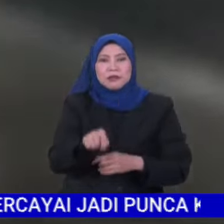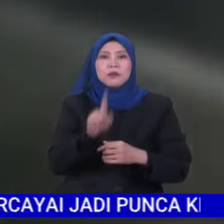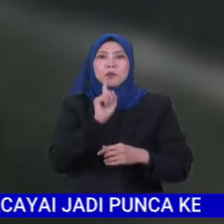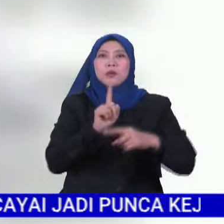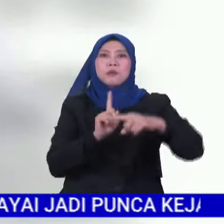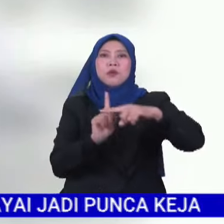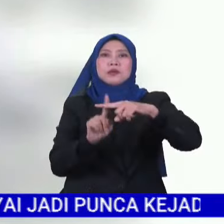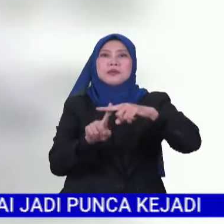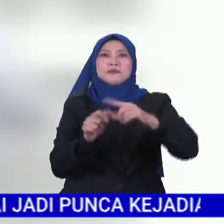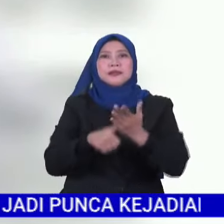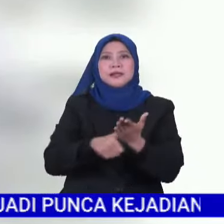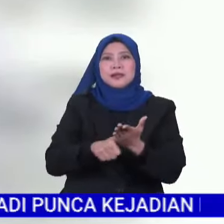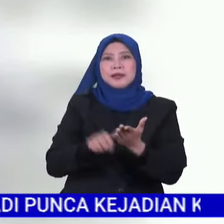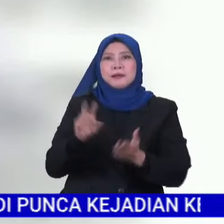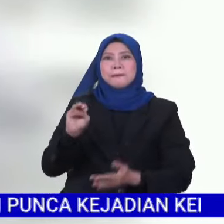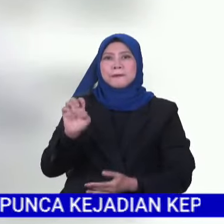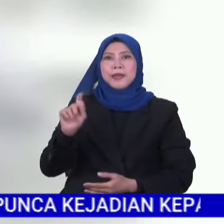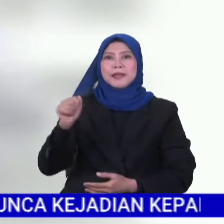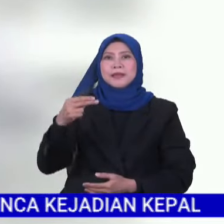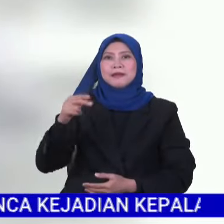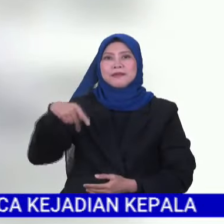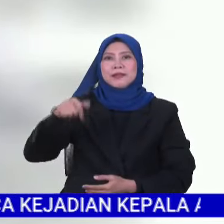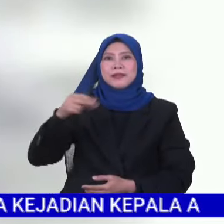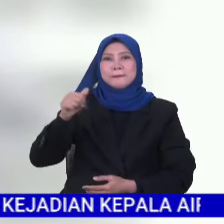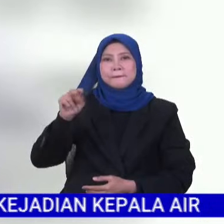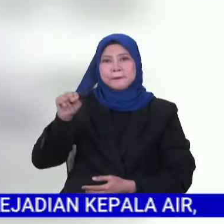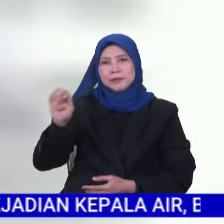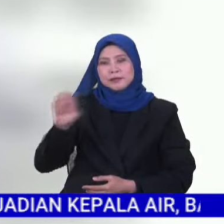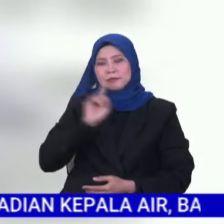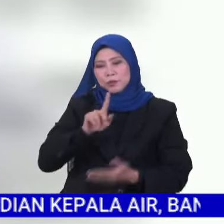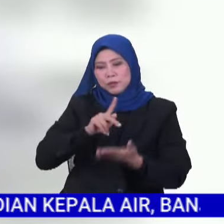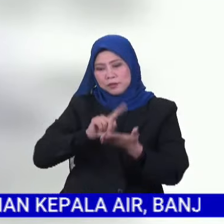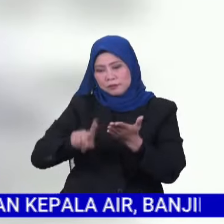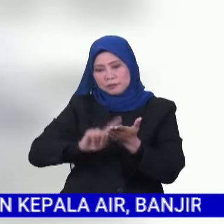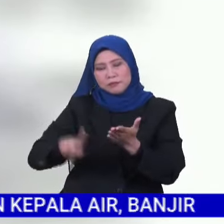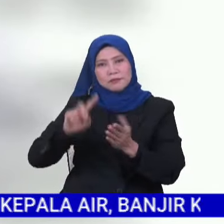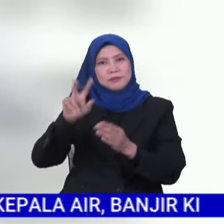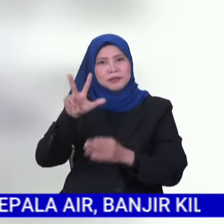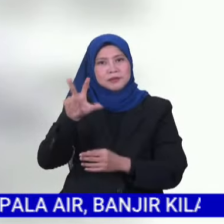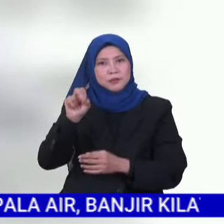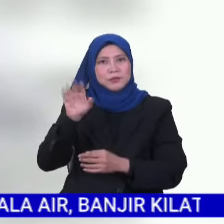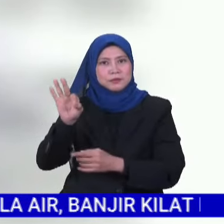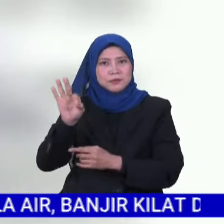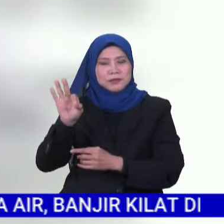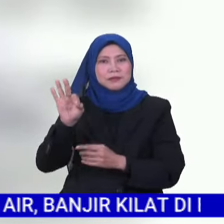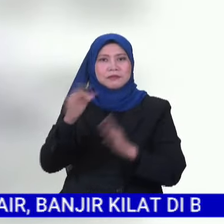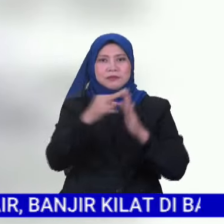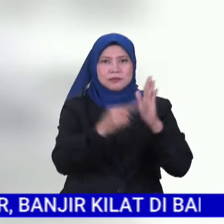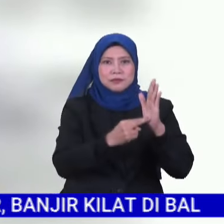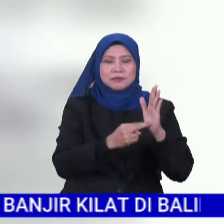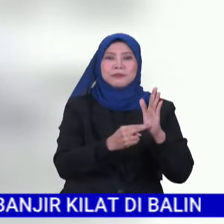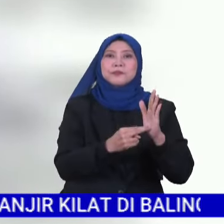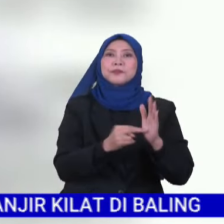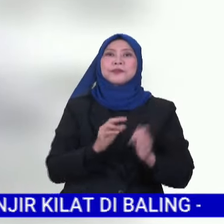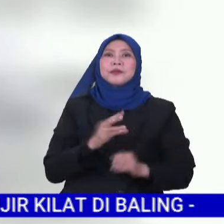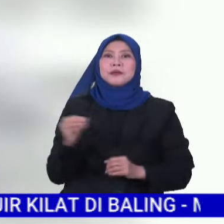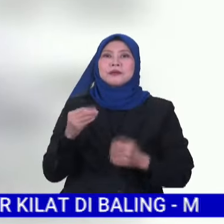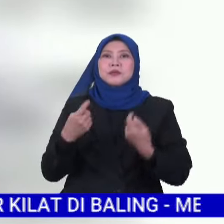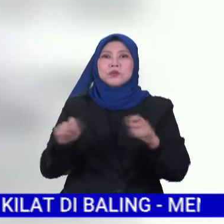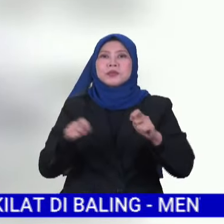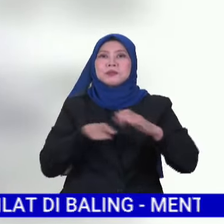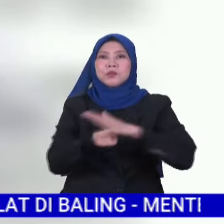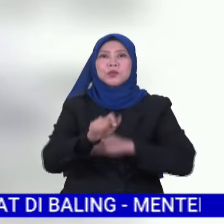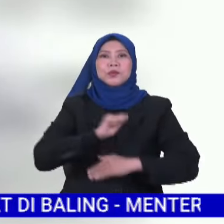positif dadah jenis m vitamin C Sasak dibawa season 30 dan kanun keseksaan itu